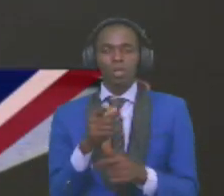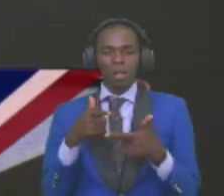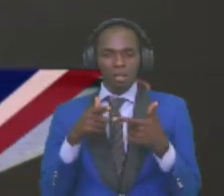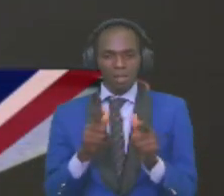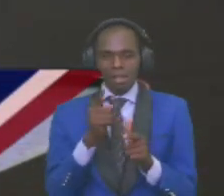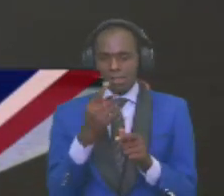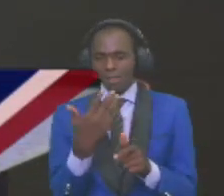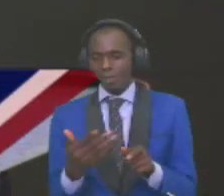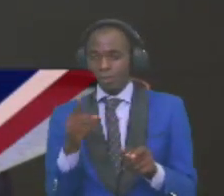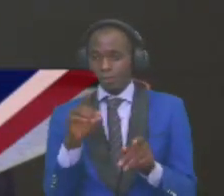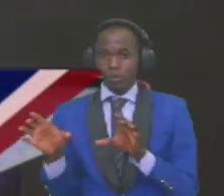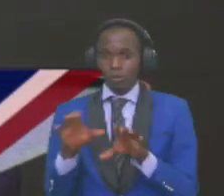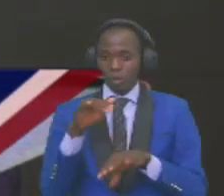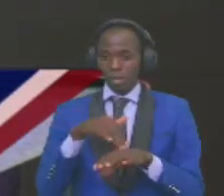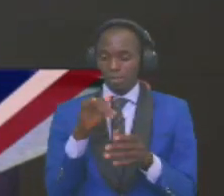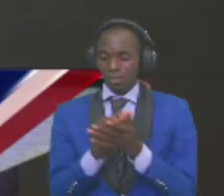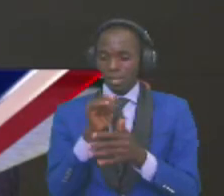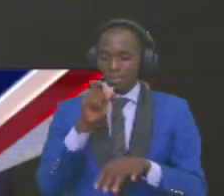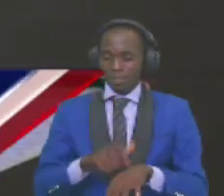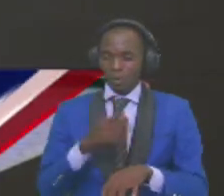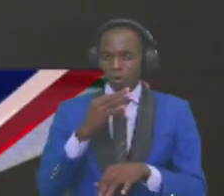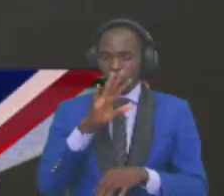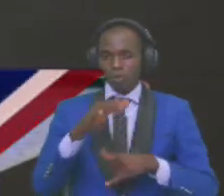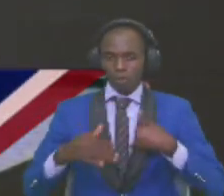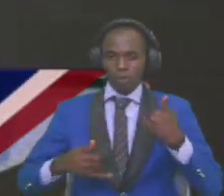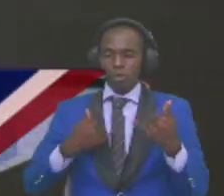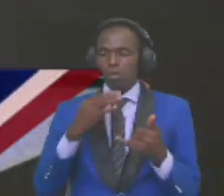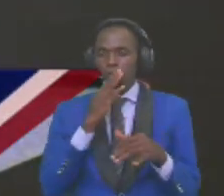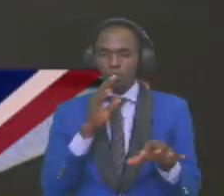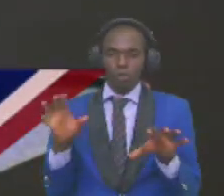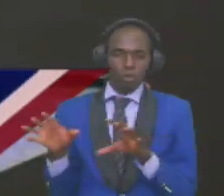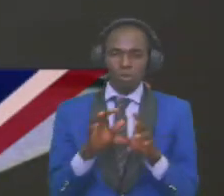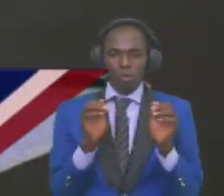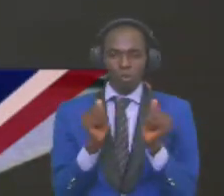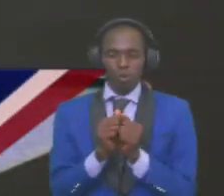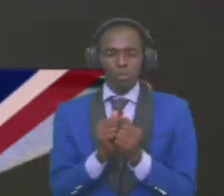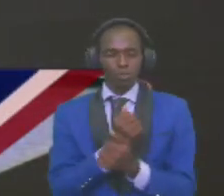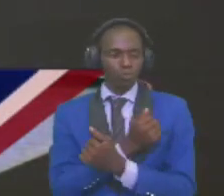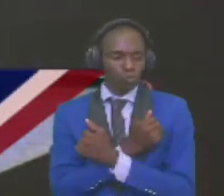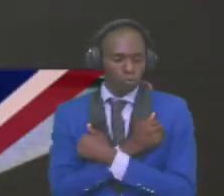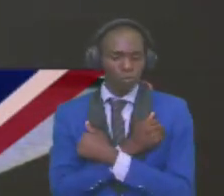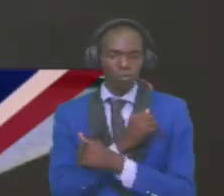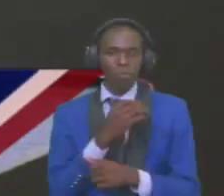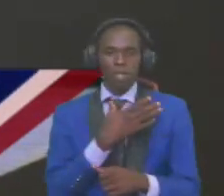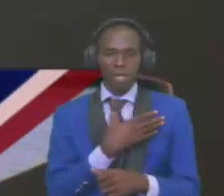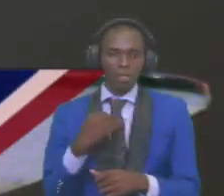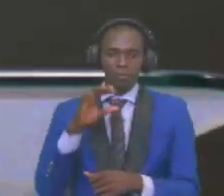apprécié quand tout ce que tu fais ce que tu fais en ce tas de joie soit fait